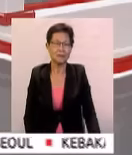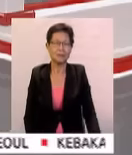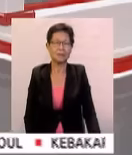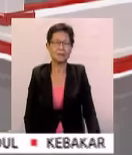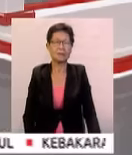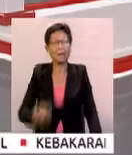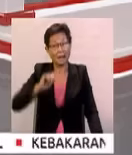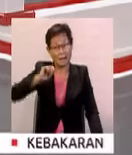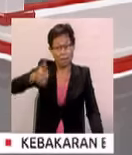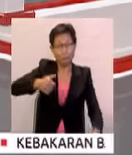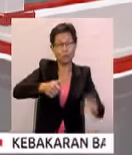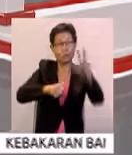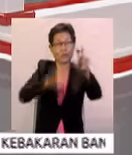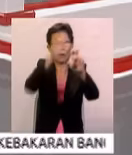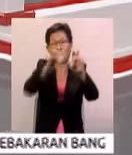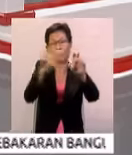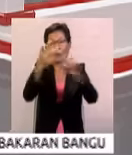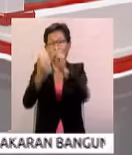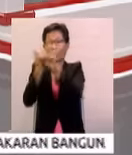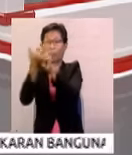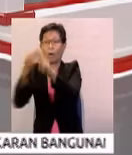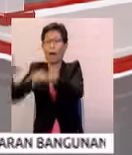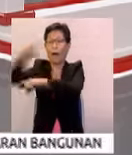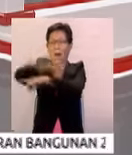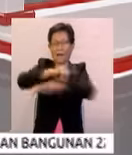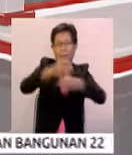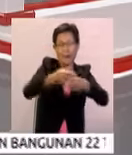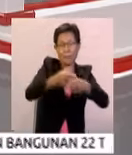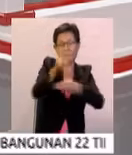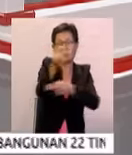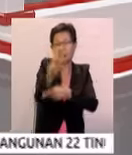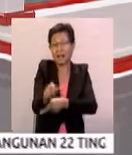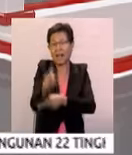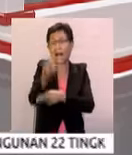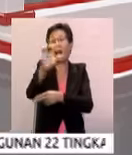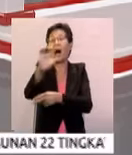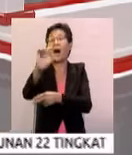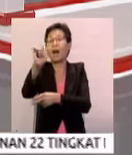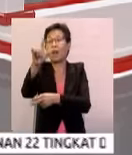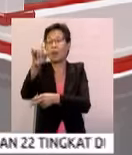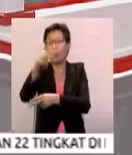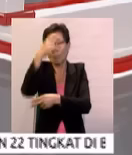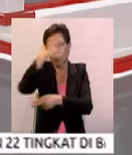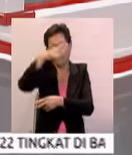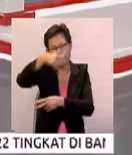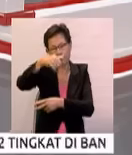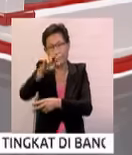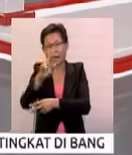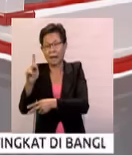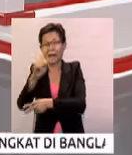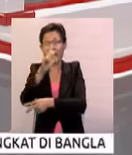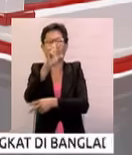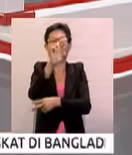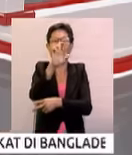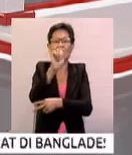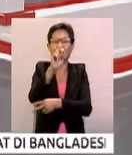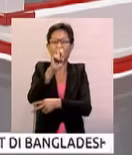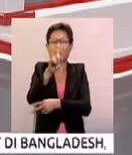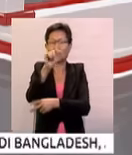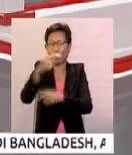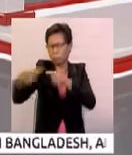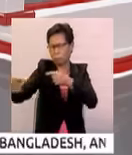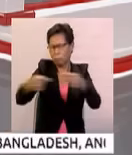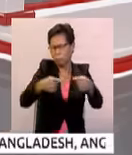Baik Hazel, esok 30 Mac 2019 hari penamaan calon bagi pilihan raya kecil PRK Dun Rantau. Dijangka